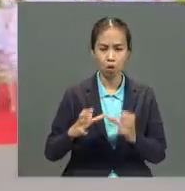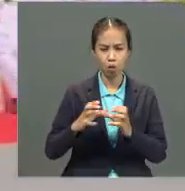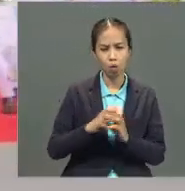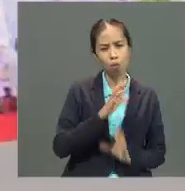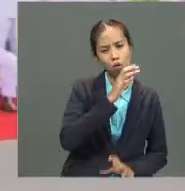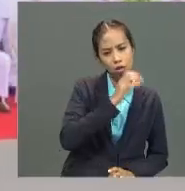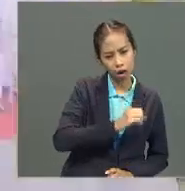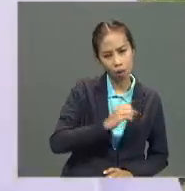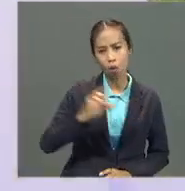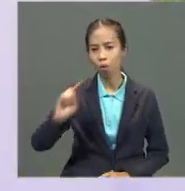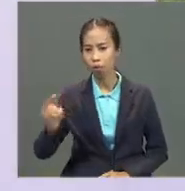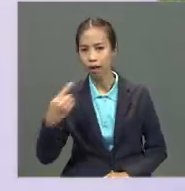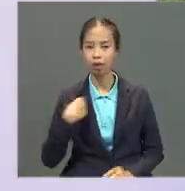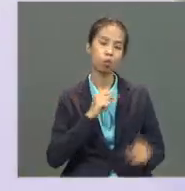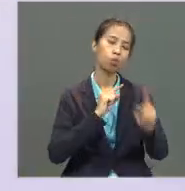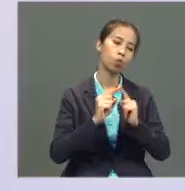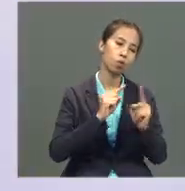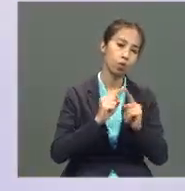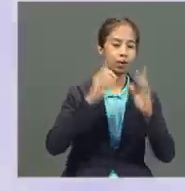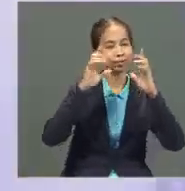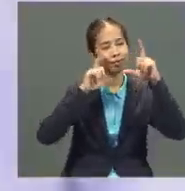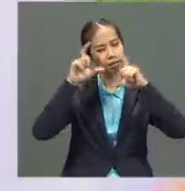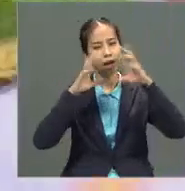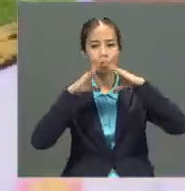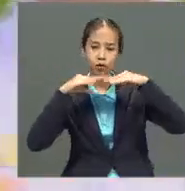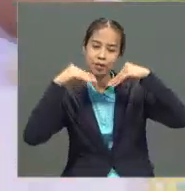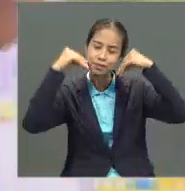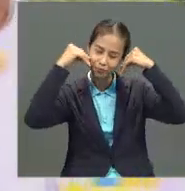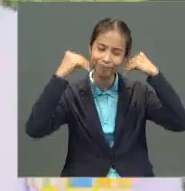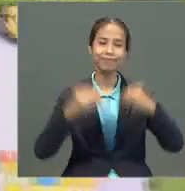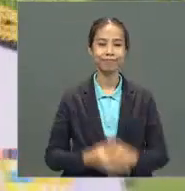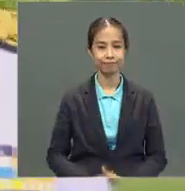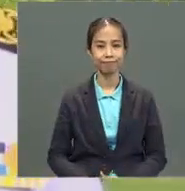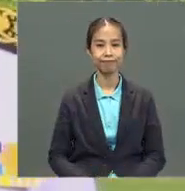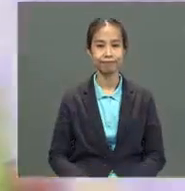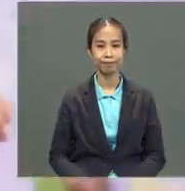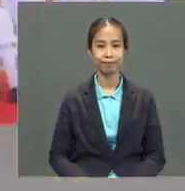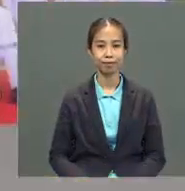นะคะก็ต่างพูดคุยทักทายกันด้วยสีหน้ายิ้มแย้มแจ่มใสค่ะ